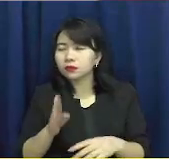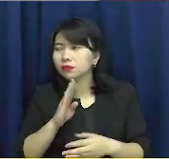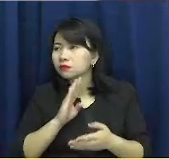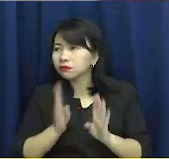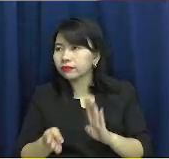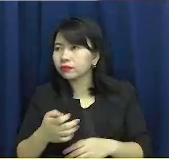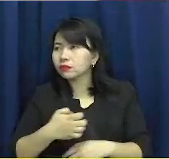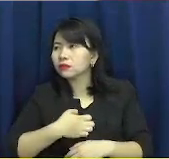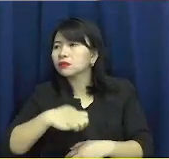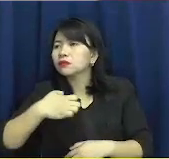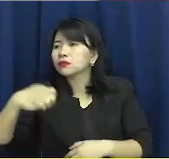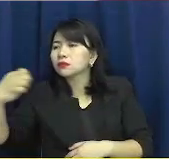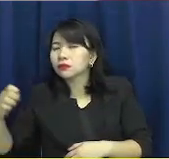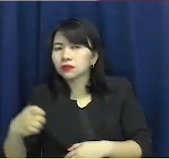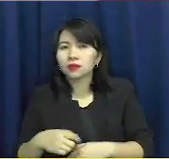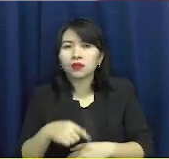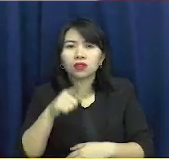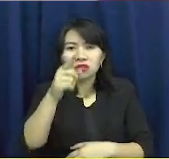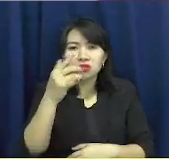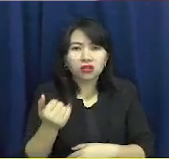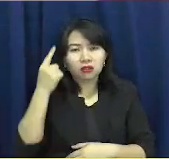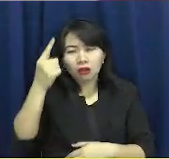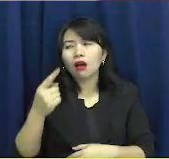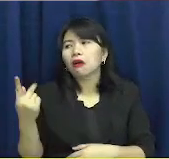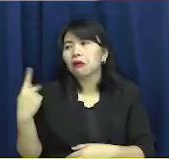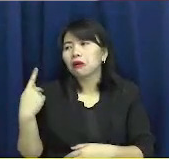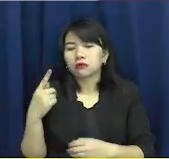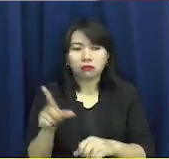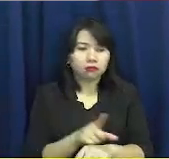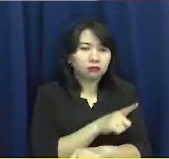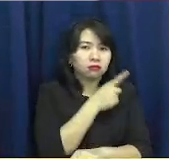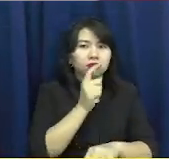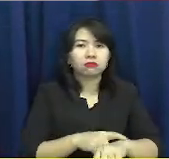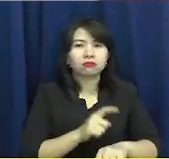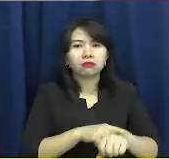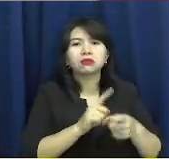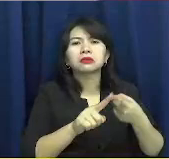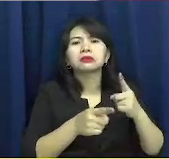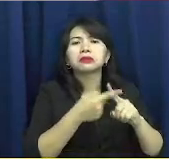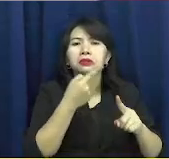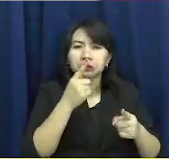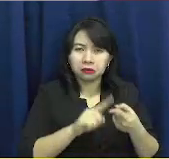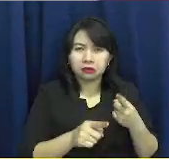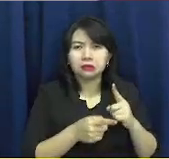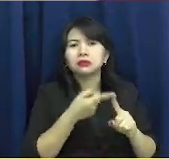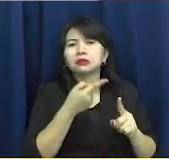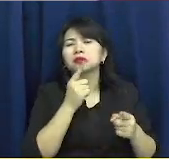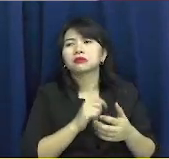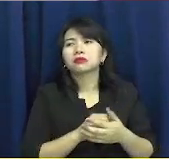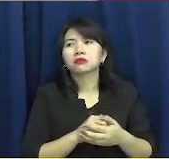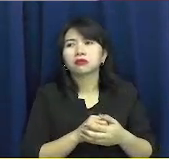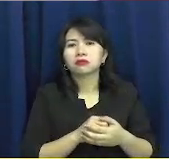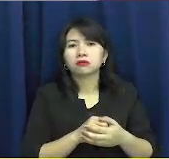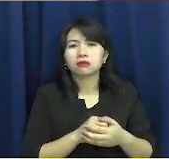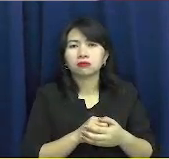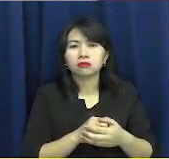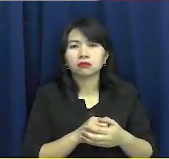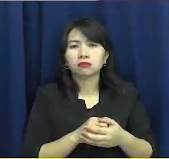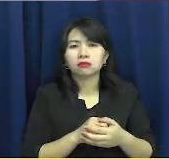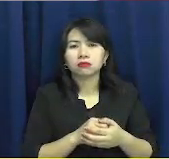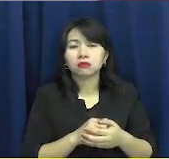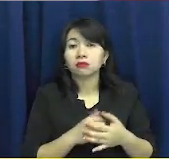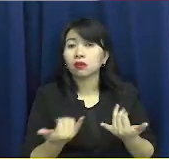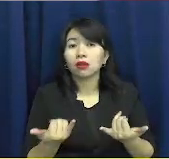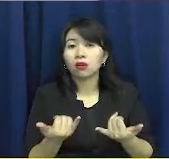na ang pinagsamahan namin. Aanhin mo ang tagal na pinagsamahan nyo kung magsasama kayo na malayo sa Diyos. You